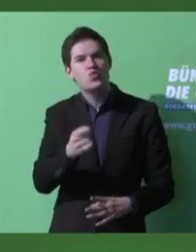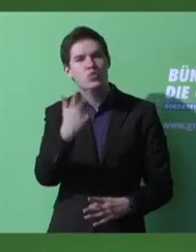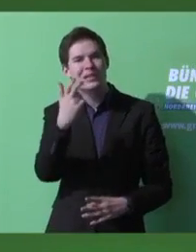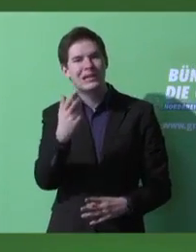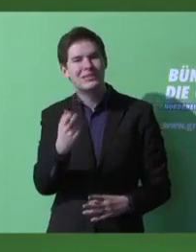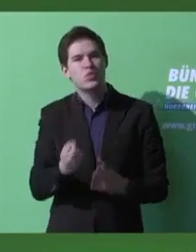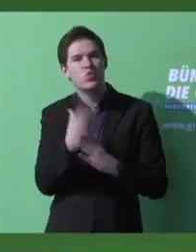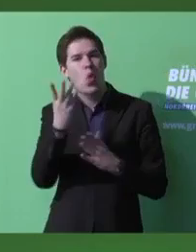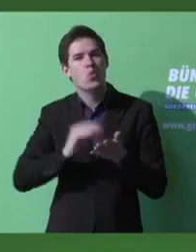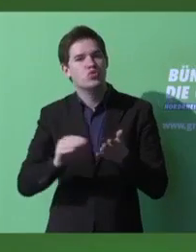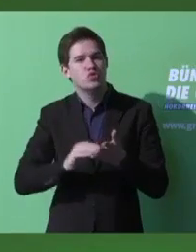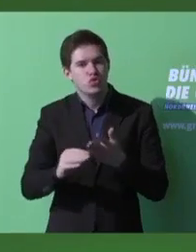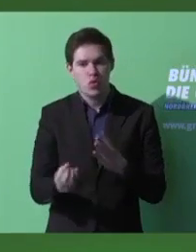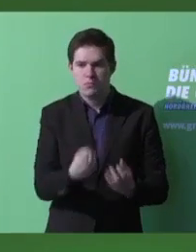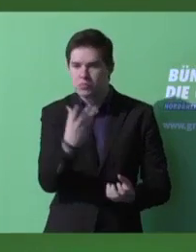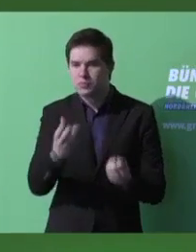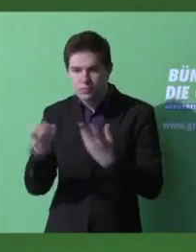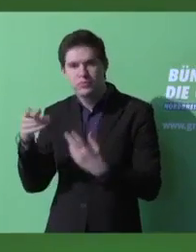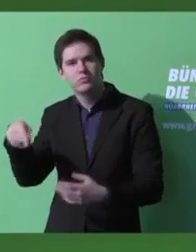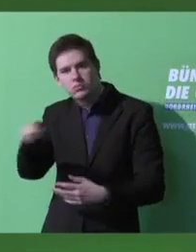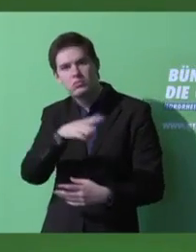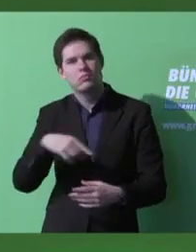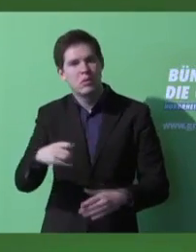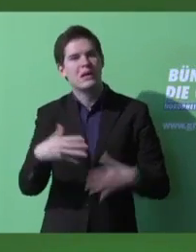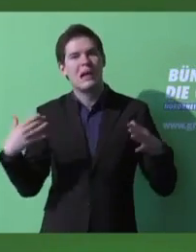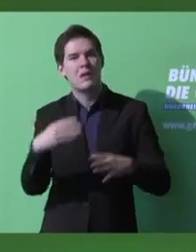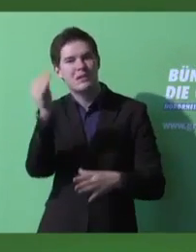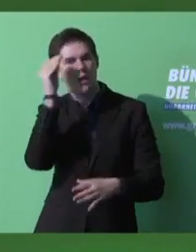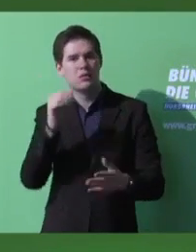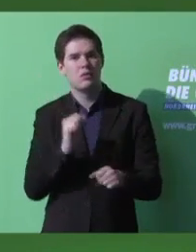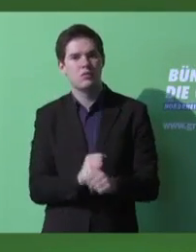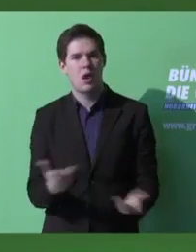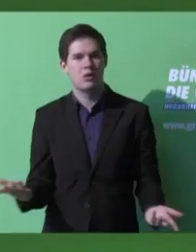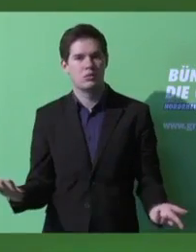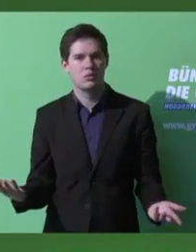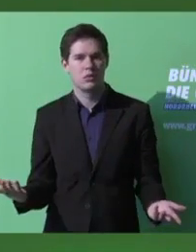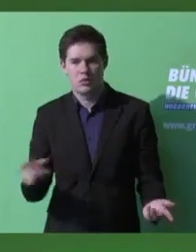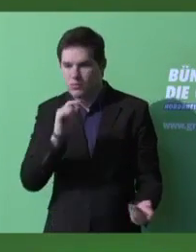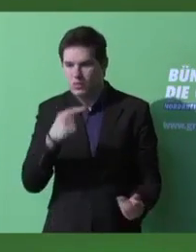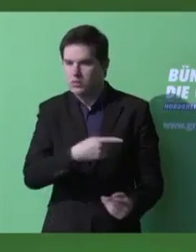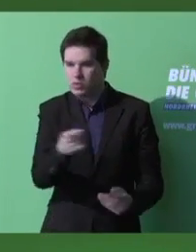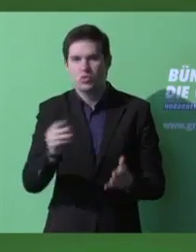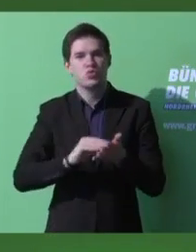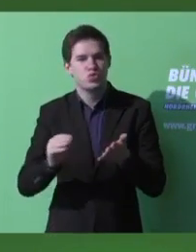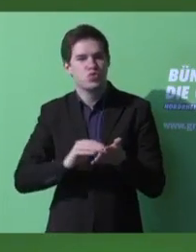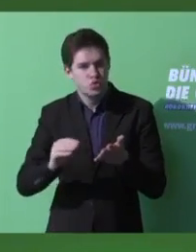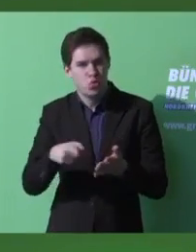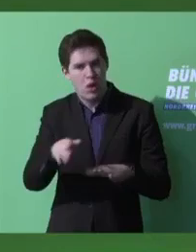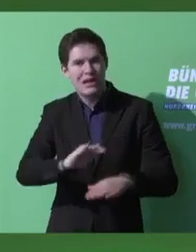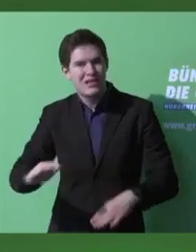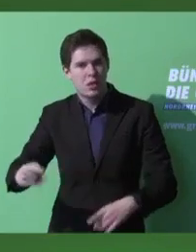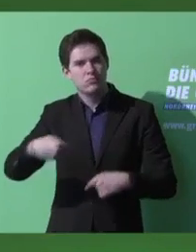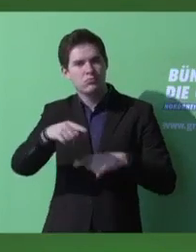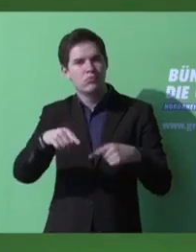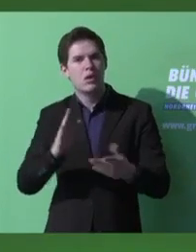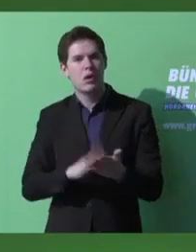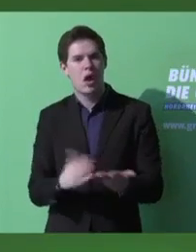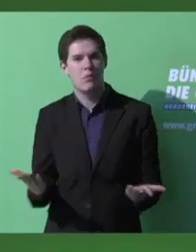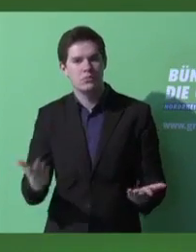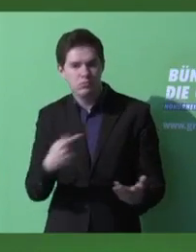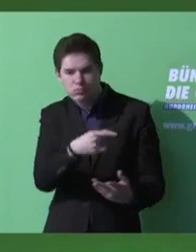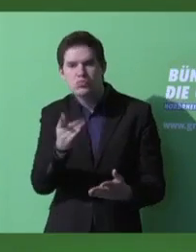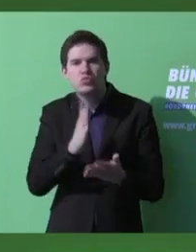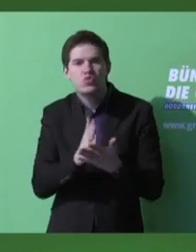längeren gemeinsamen Lernens in Nordrhein-Westfalen haben, liebe Freundinnen und Freunde. Das sind Schulen, in denen die Kinder angenommen werden, die häufig schon